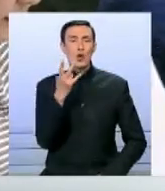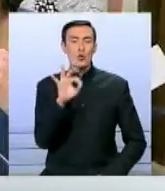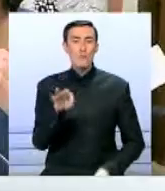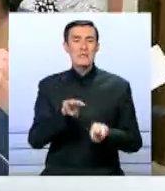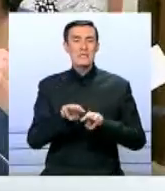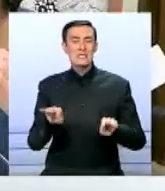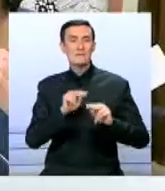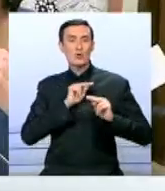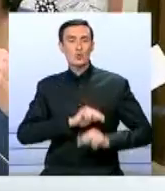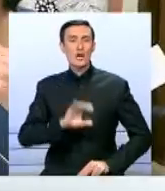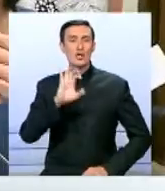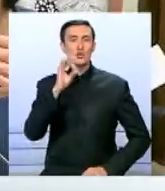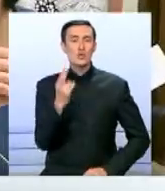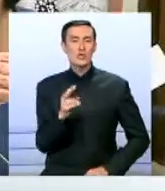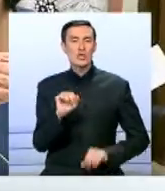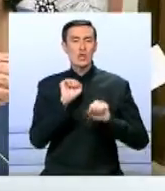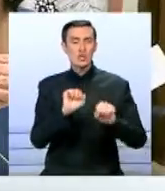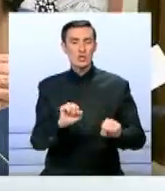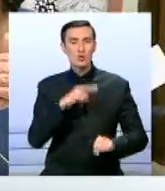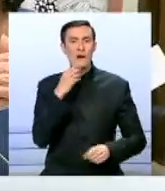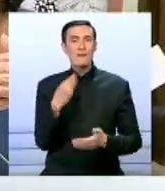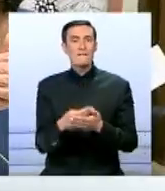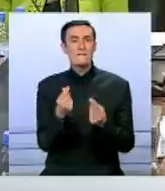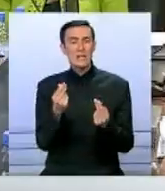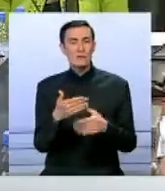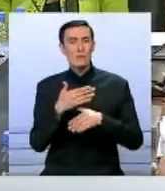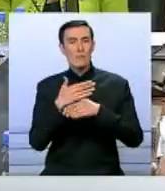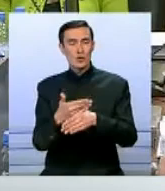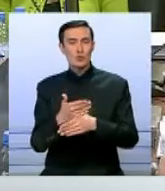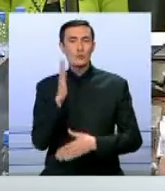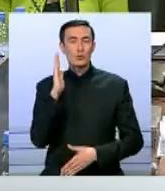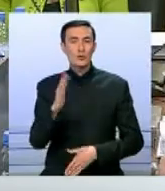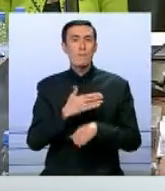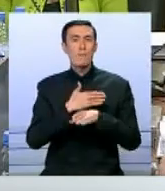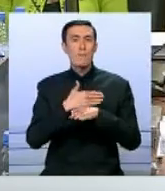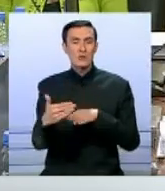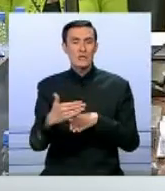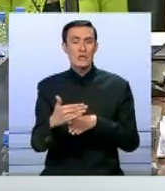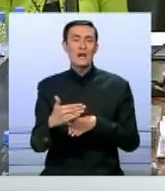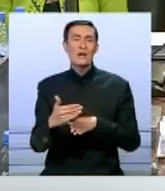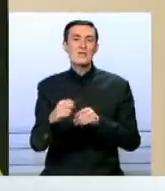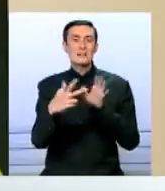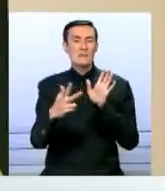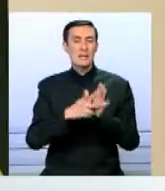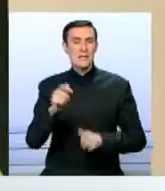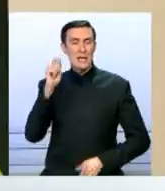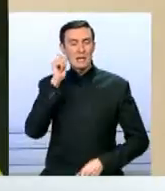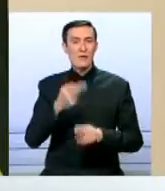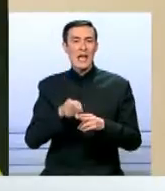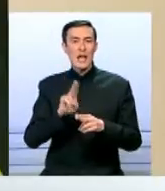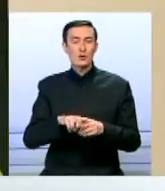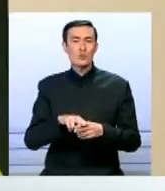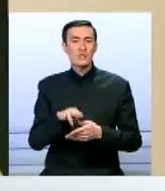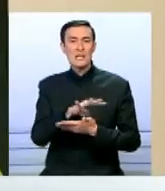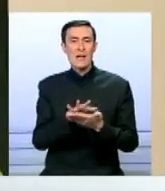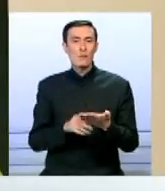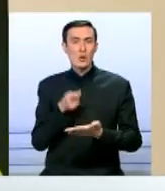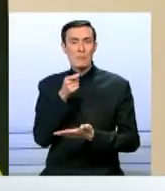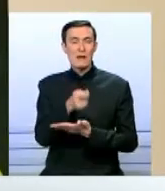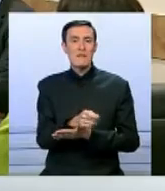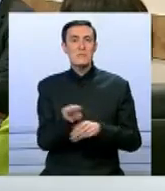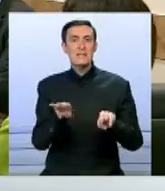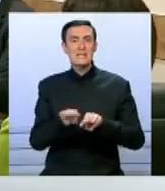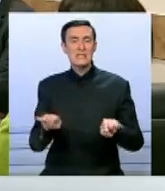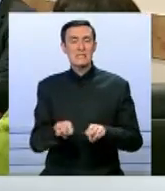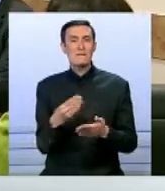Минтруда и соцзащита уверены, им финансовую поддержку им нужно оказывать и по достижению совершеннолетия. Соответствующую заявку уже направили и в